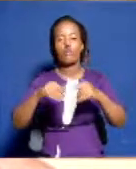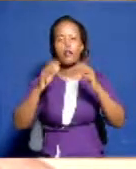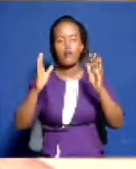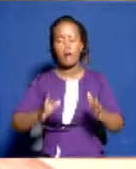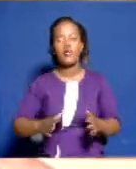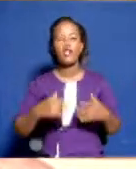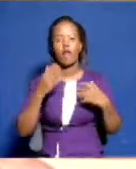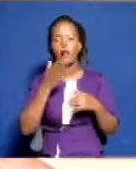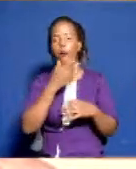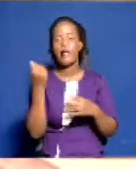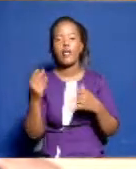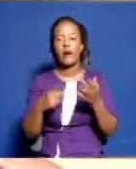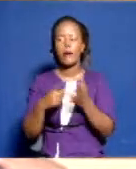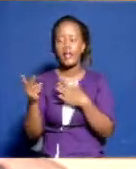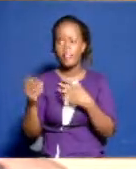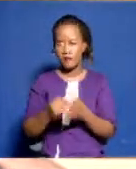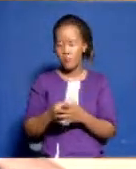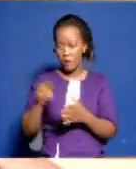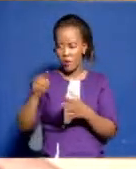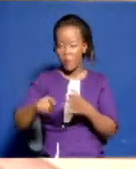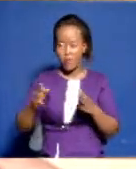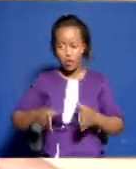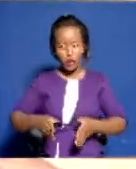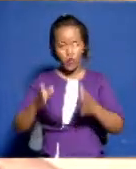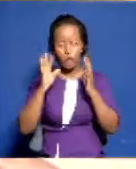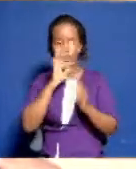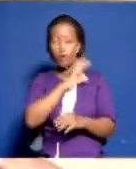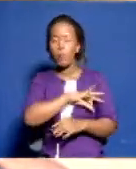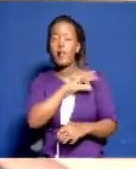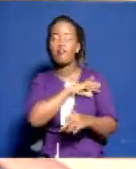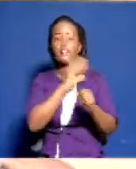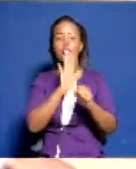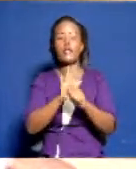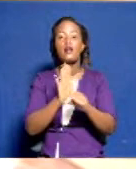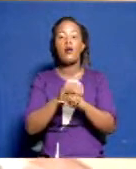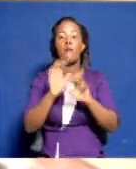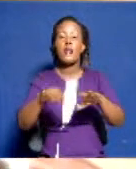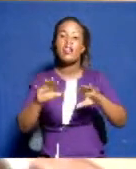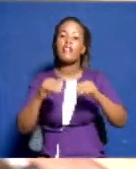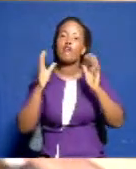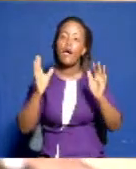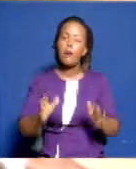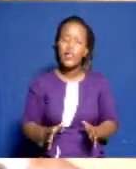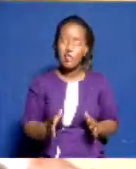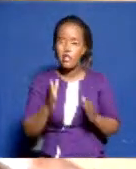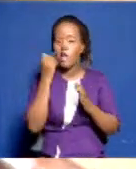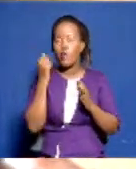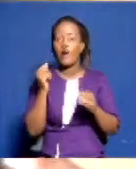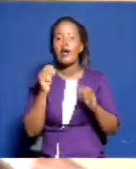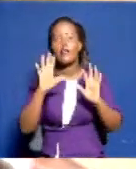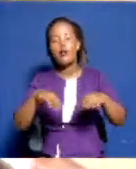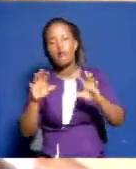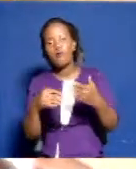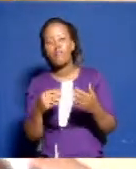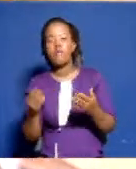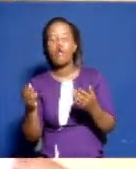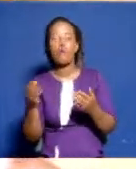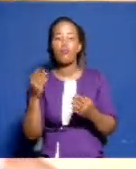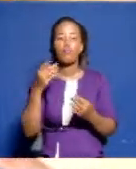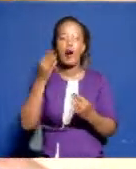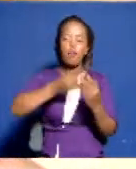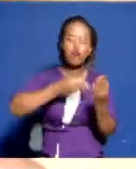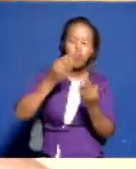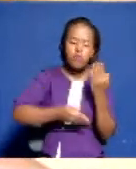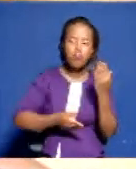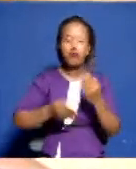prices. Barabara itasaidia wakulima wengi kwa sababu wale watu wanaoishi hapa ni wakulima wakulima wa viazi, wakulima wa